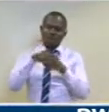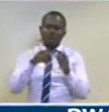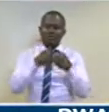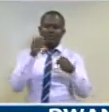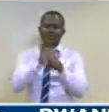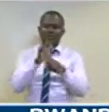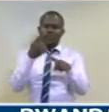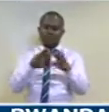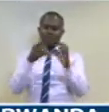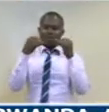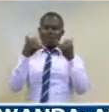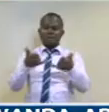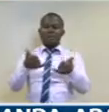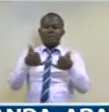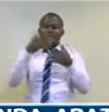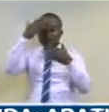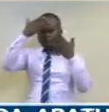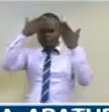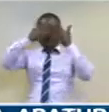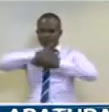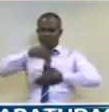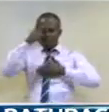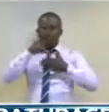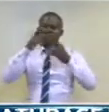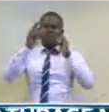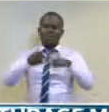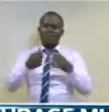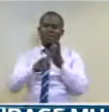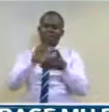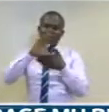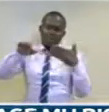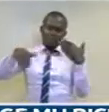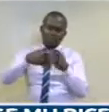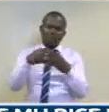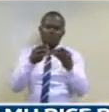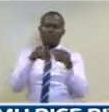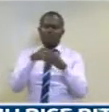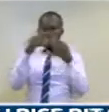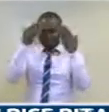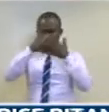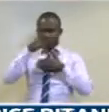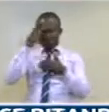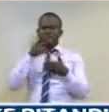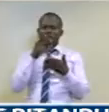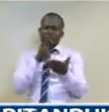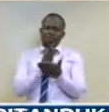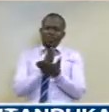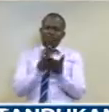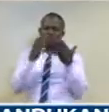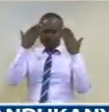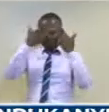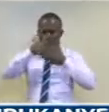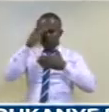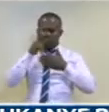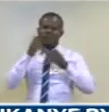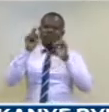menshi ariko ubu ngubu aho umugoroba waziye ibyo bibazo byose bikemurirwa hehe mu mugoroba w'ababyeyi mbese umugoroba waje